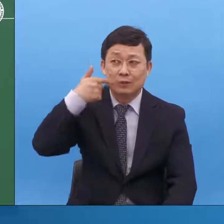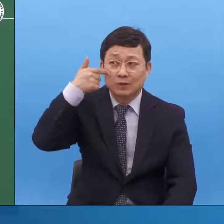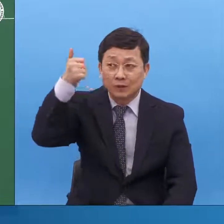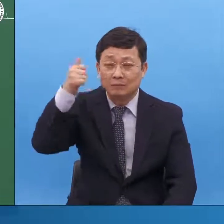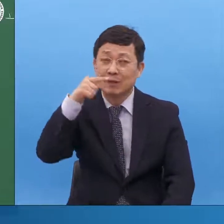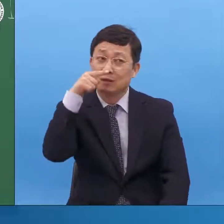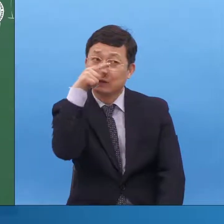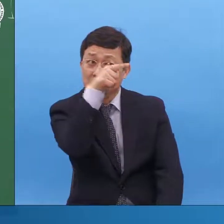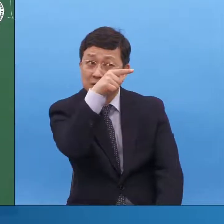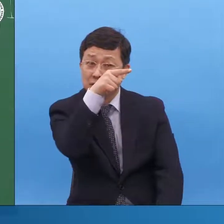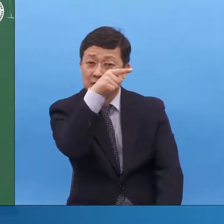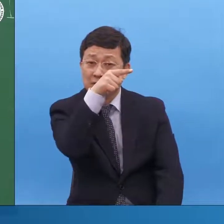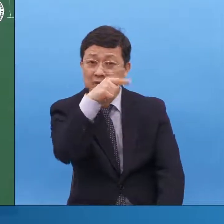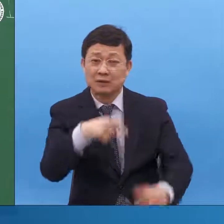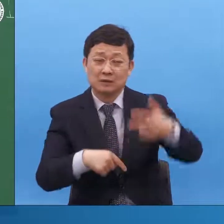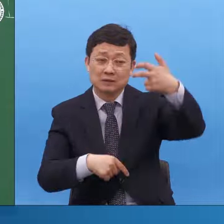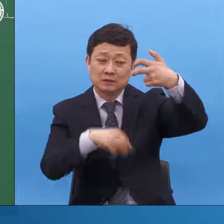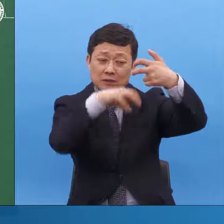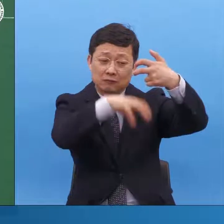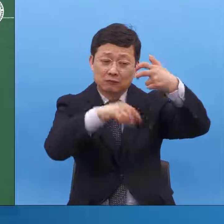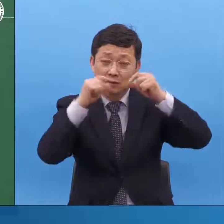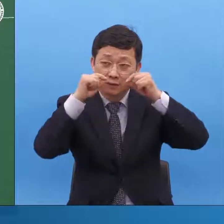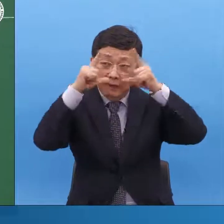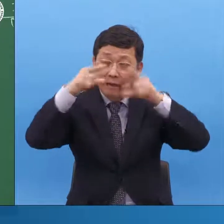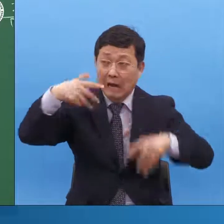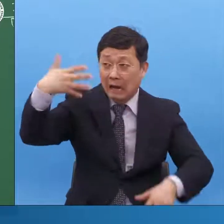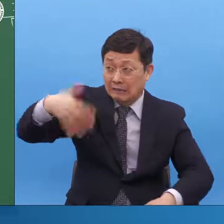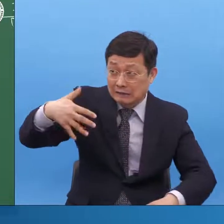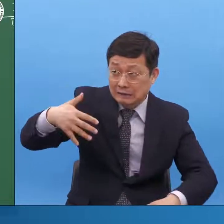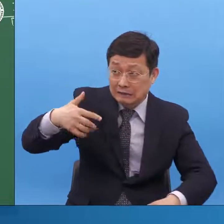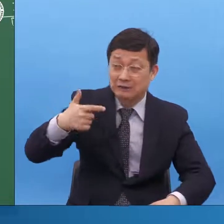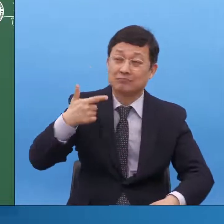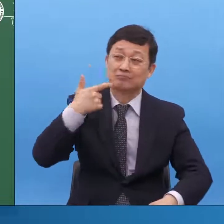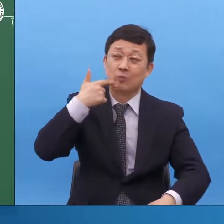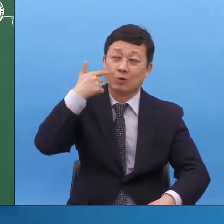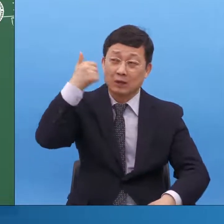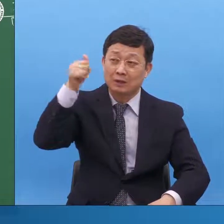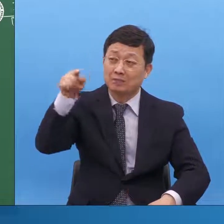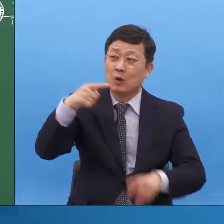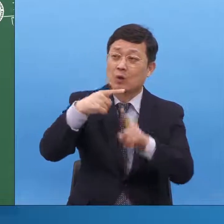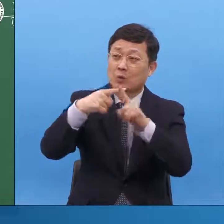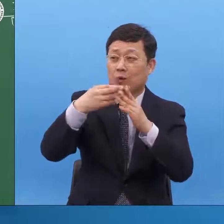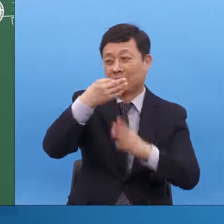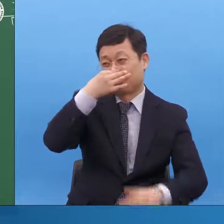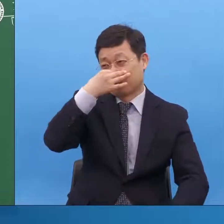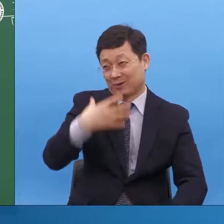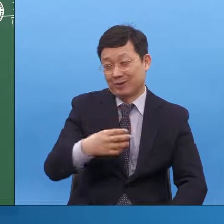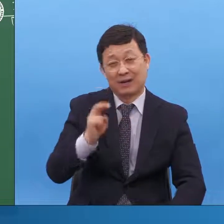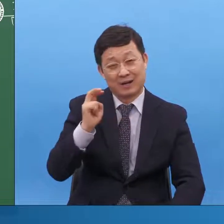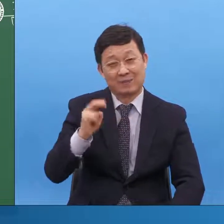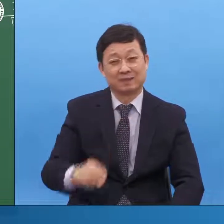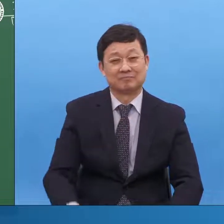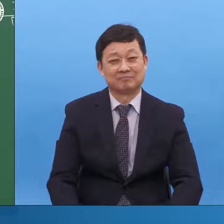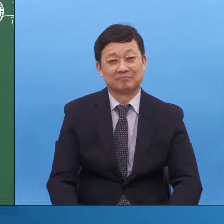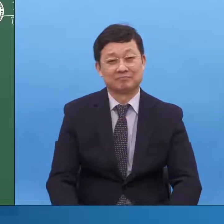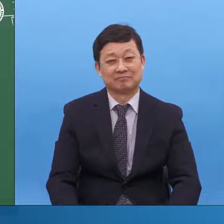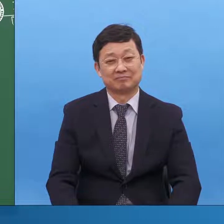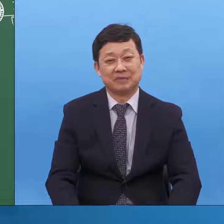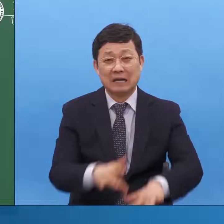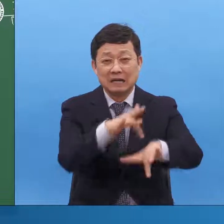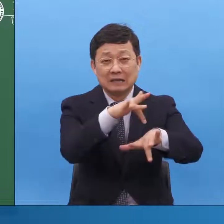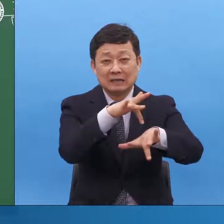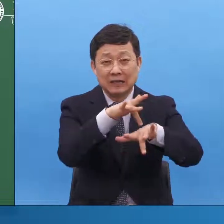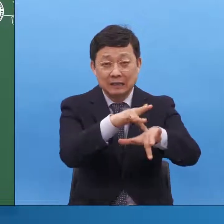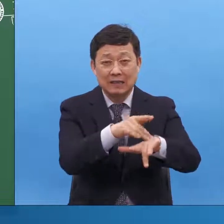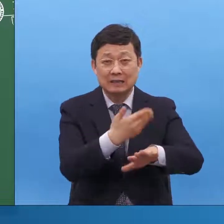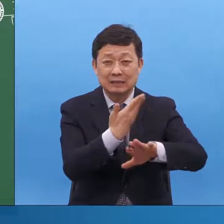날까지 좀 목회가 어려울 겁니다. And for our pastors, your pastoral ministry will be difficult till the day you realize this. 확실합니다. That's a sure 속지 thing. 마세요. So